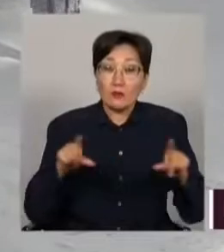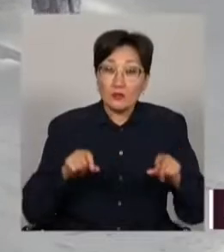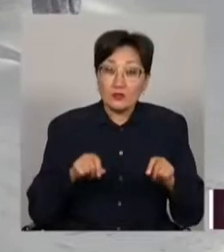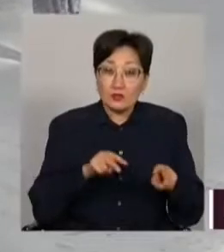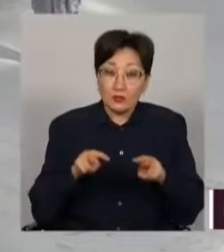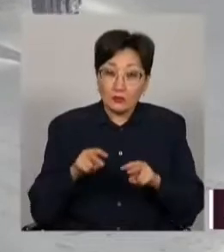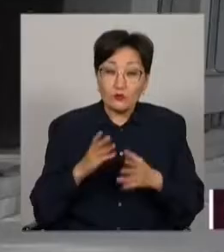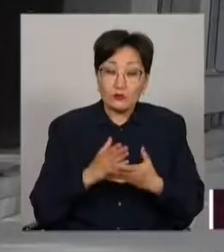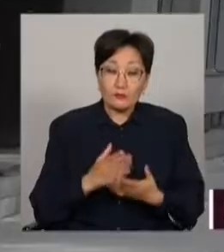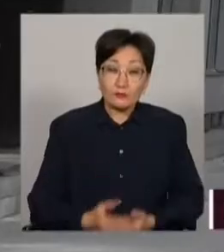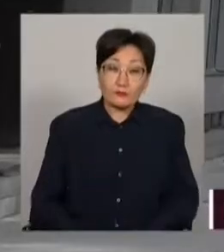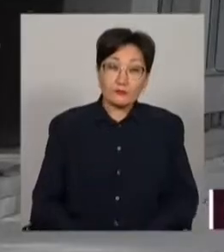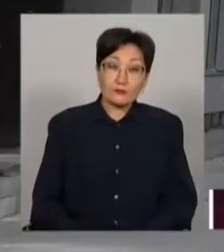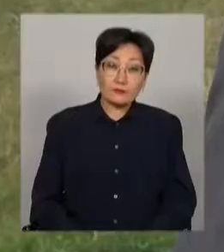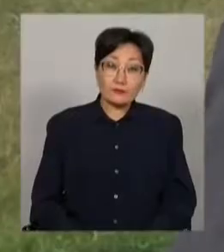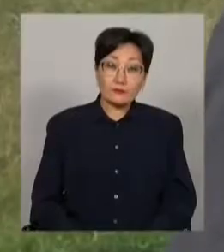қадағалауында.